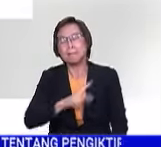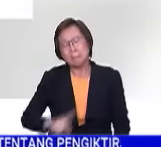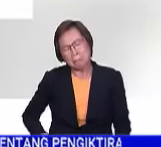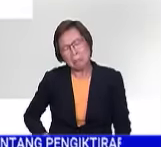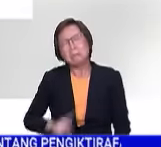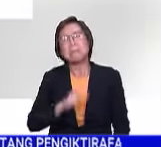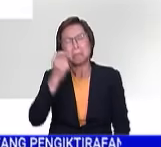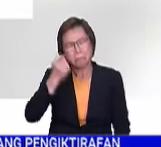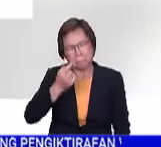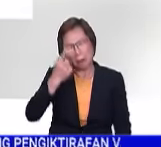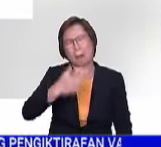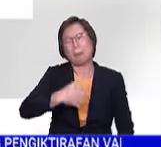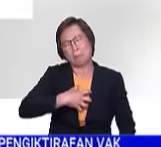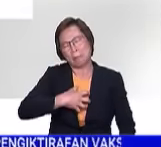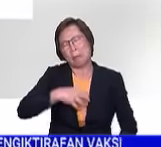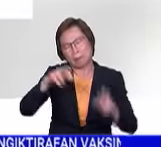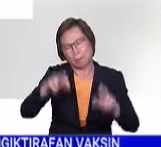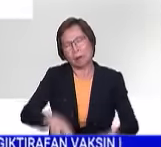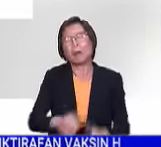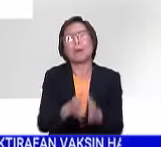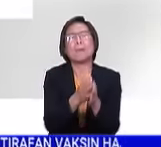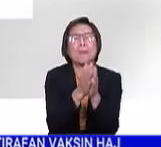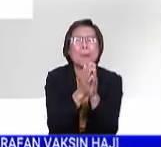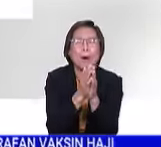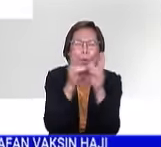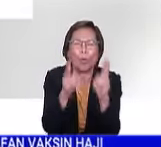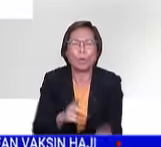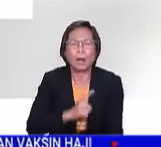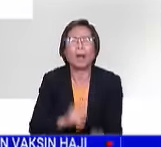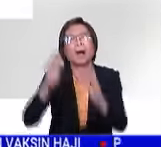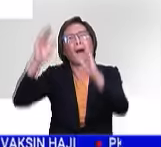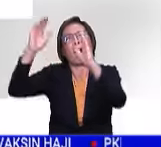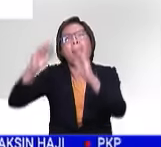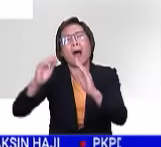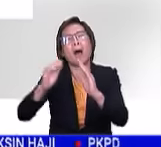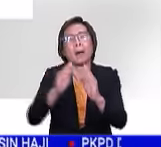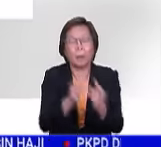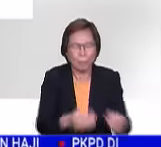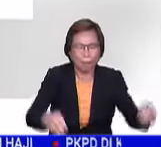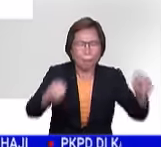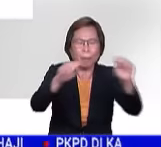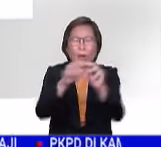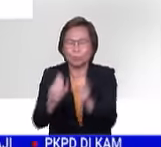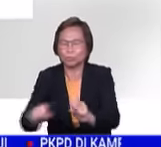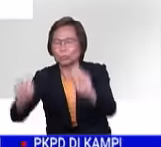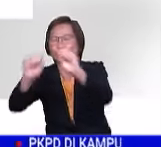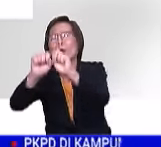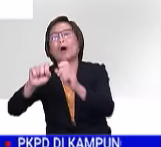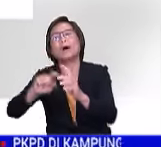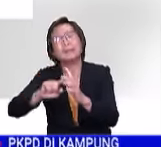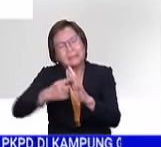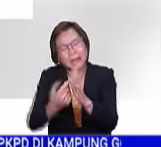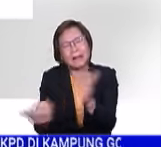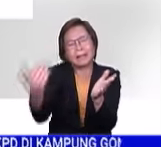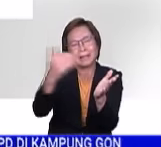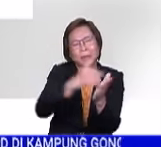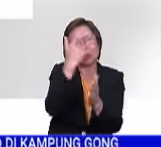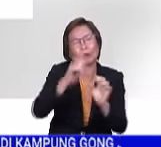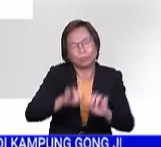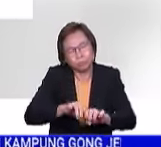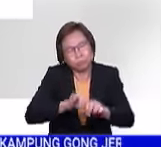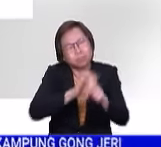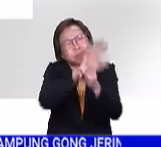hati rakyat dan rayuan umat Islam yang berharap rumah ibadat kembali berfungsi penuh. Namun disebabkan penularan